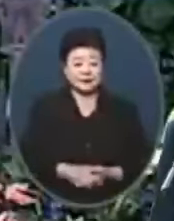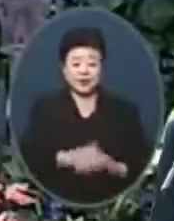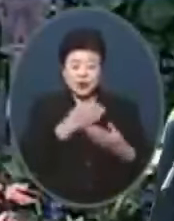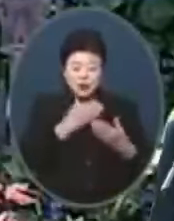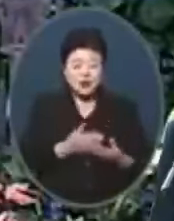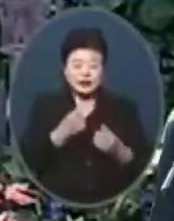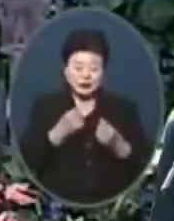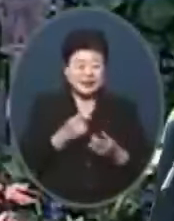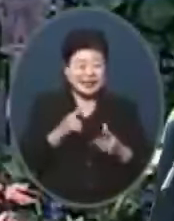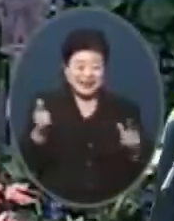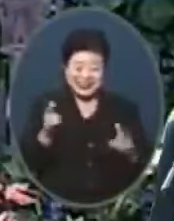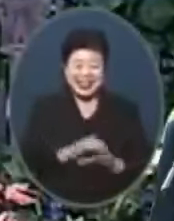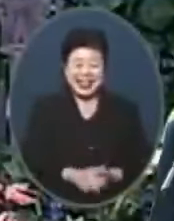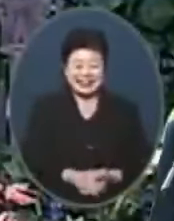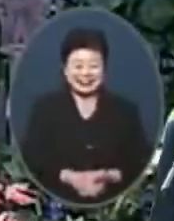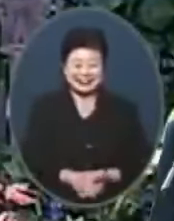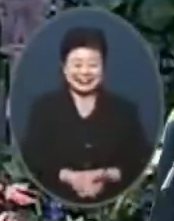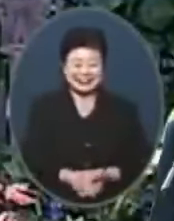귀하신 존재가 아닌 것입니다.